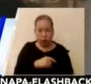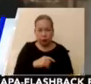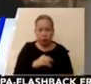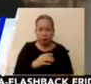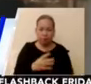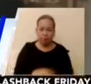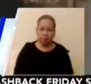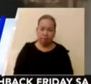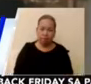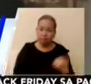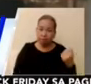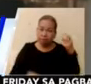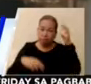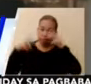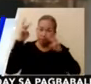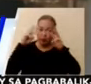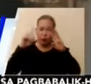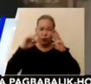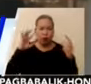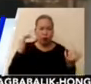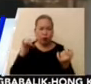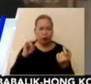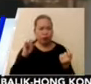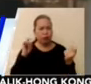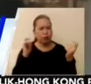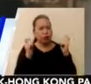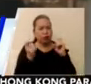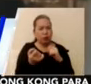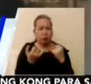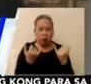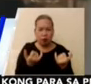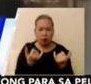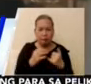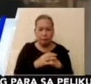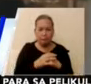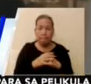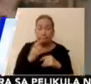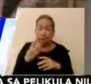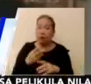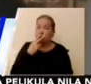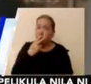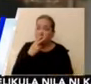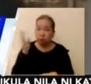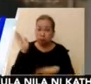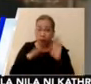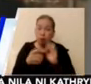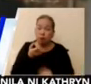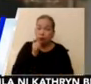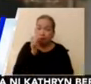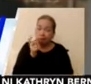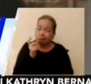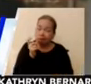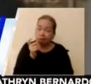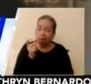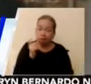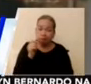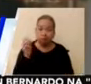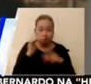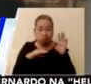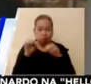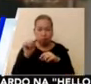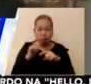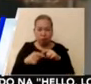is a rapidly changing landscape. So on top of the tobacco epidemic that we have right now, we are now